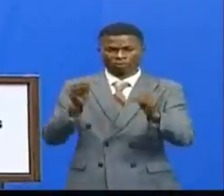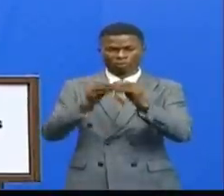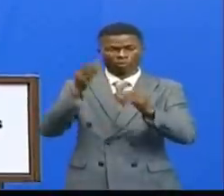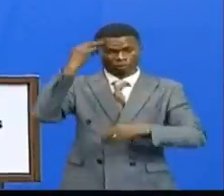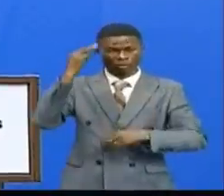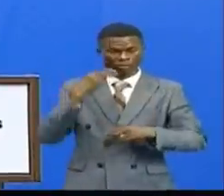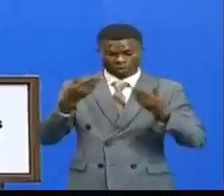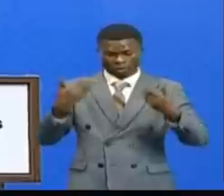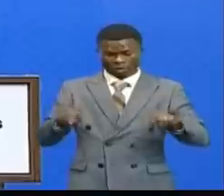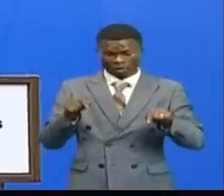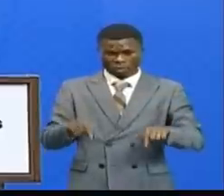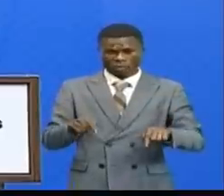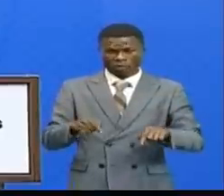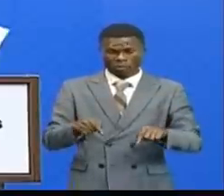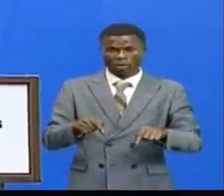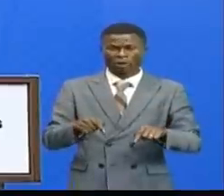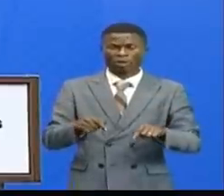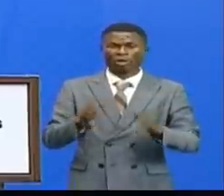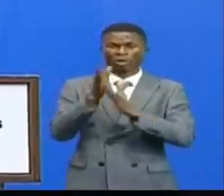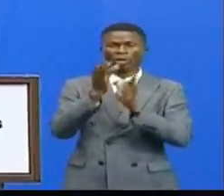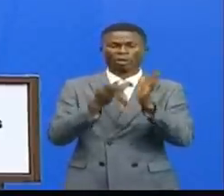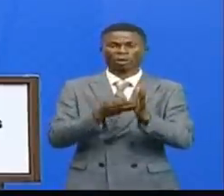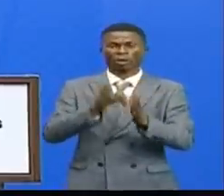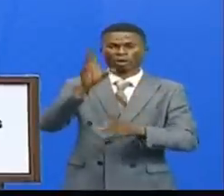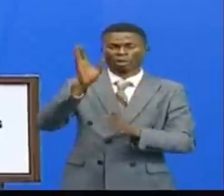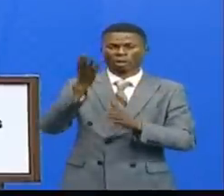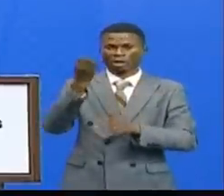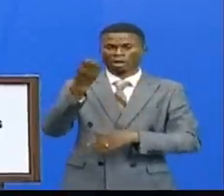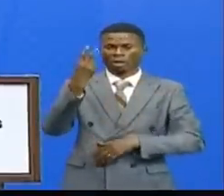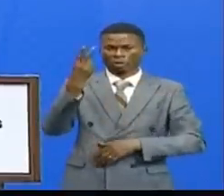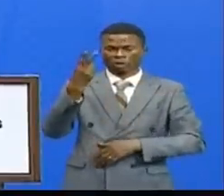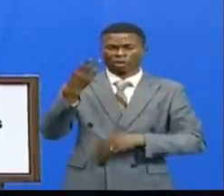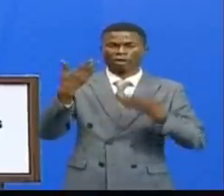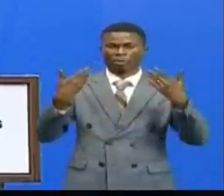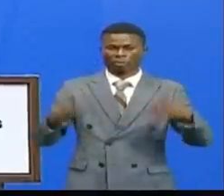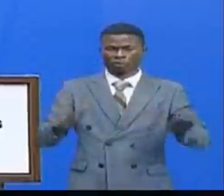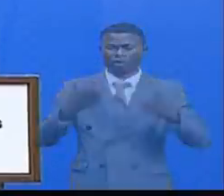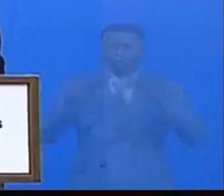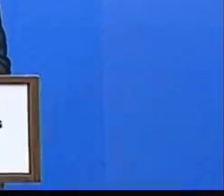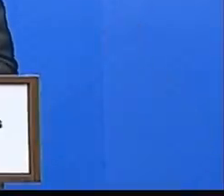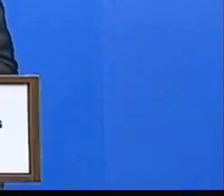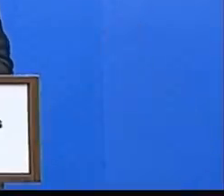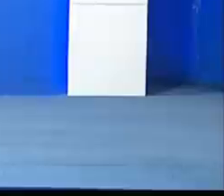la réunion du Conseil des ministres a pris fin à 17h42. Je vous remercie.